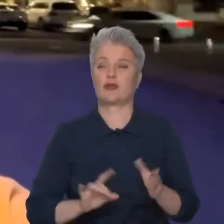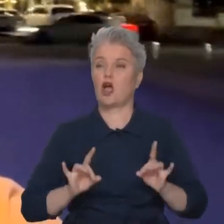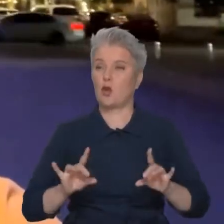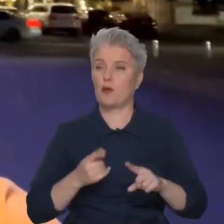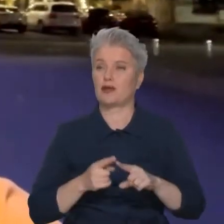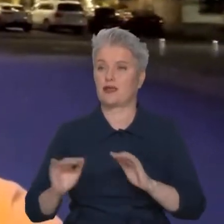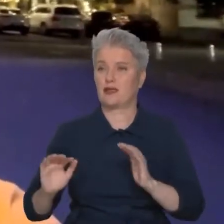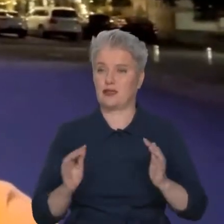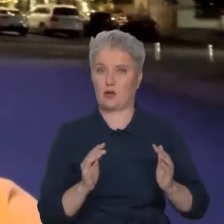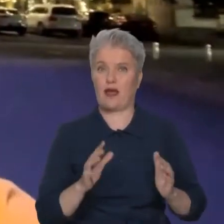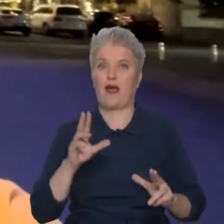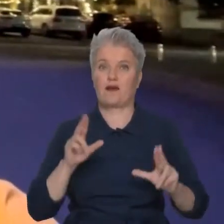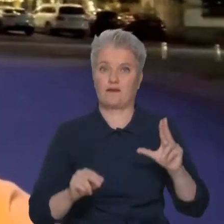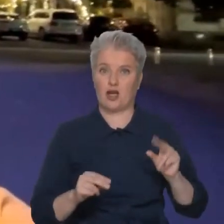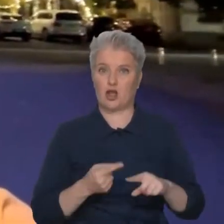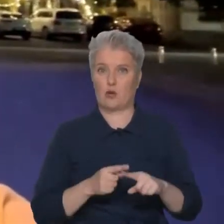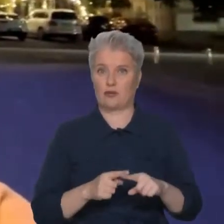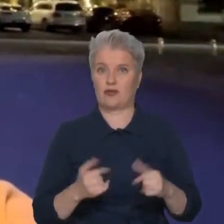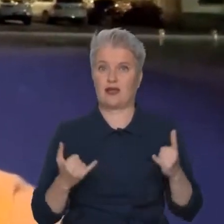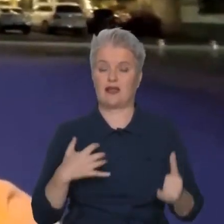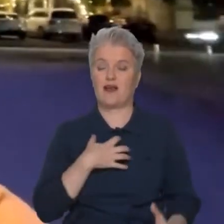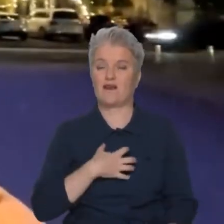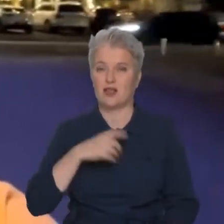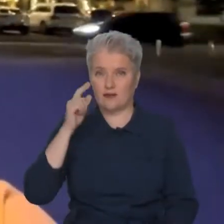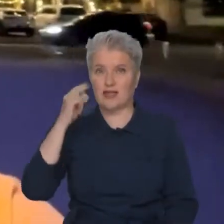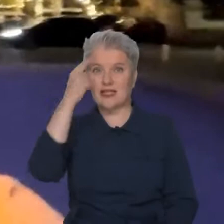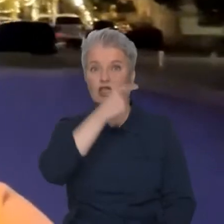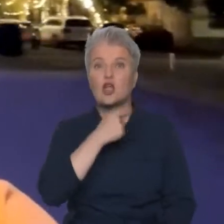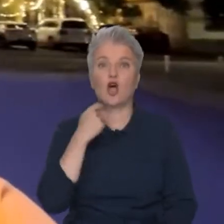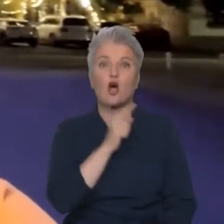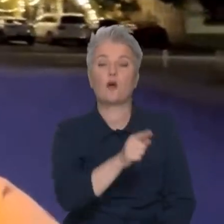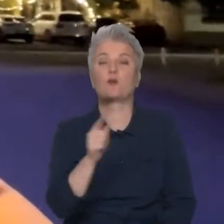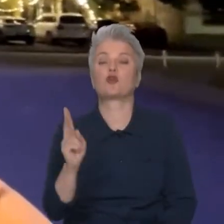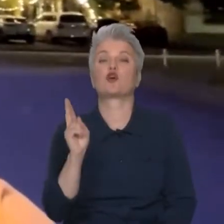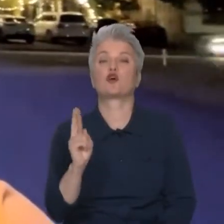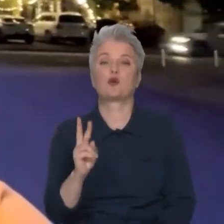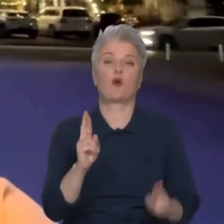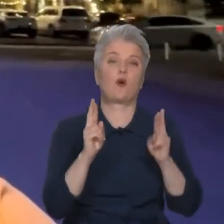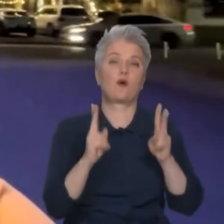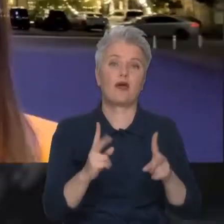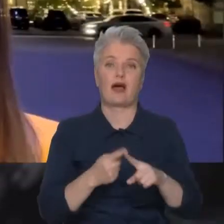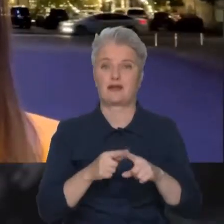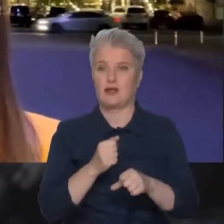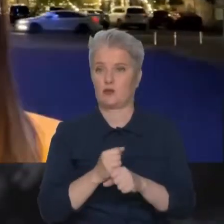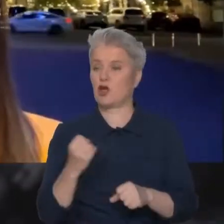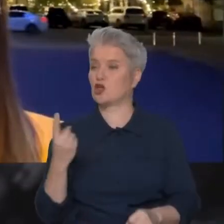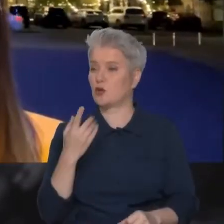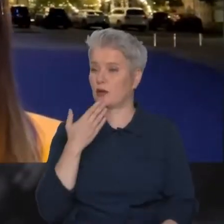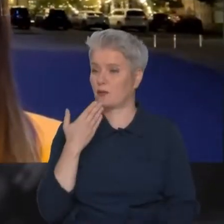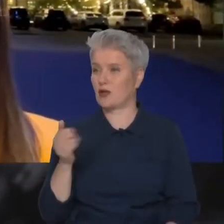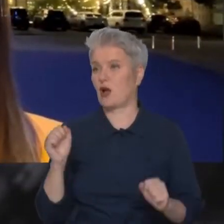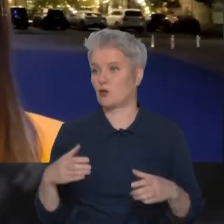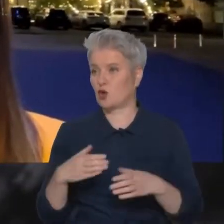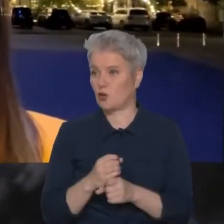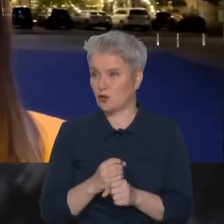історії, бо вважаємо, що це зараз дуже важливо знати і знати в обличчя, хто саме і як це робить. І ще одне питання, якщо можна